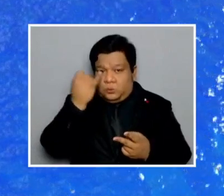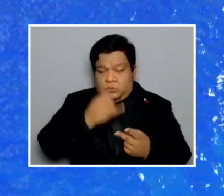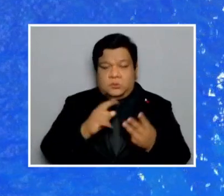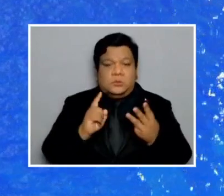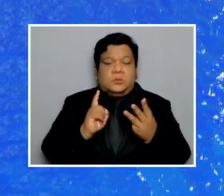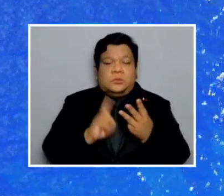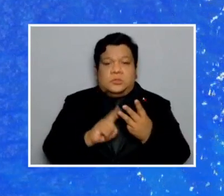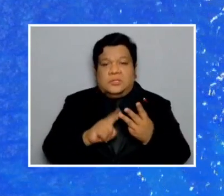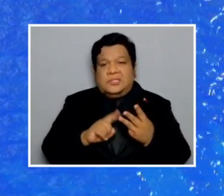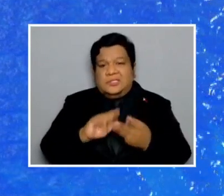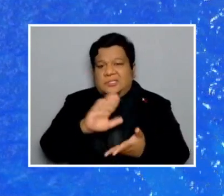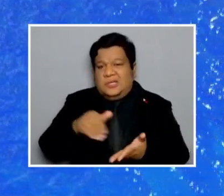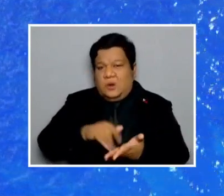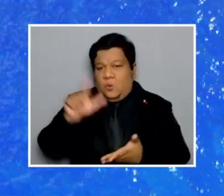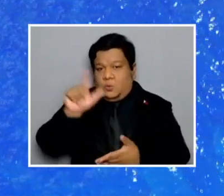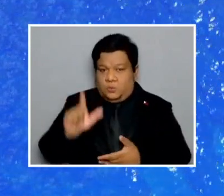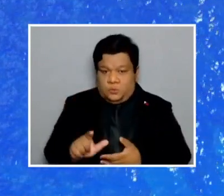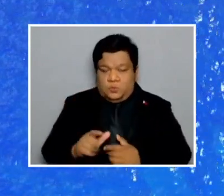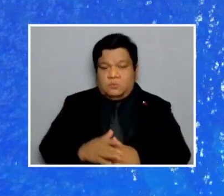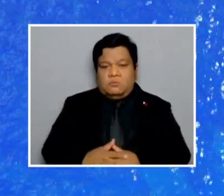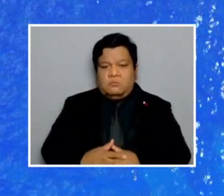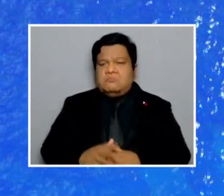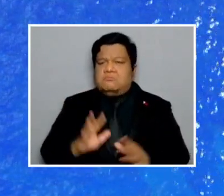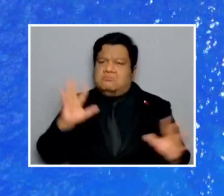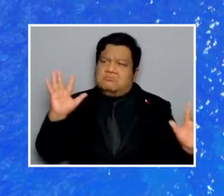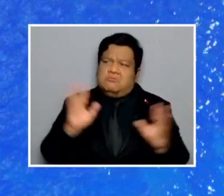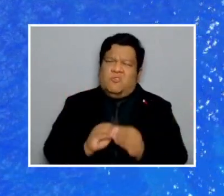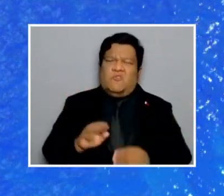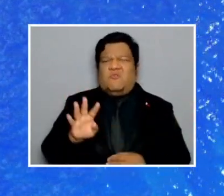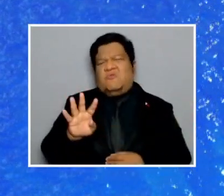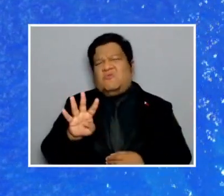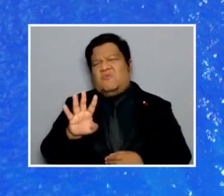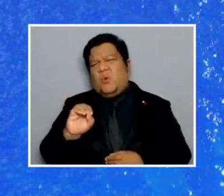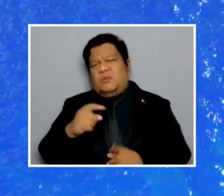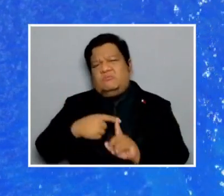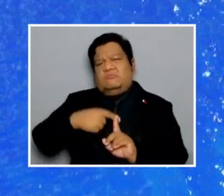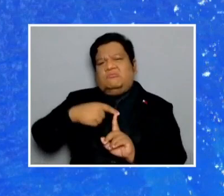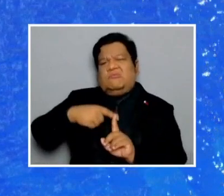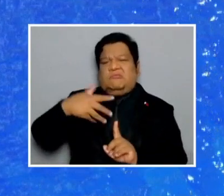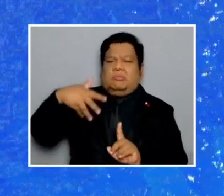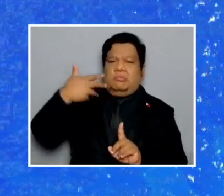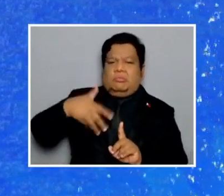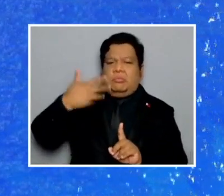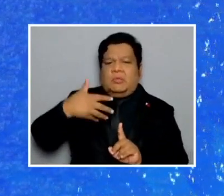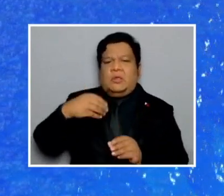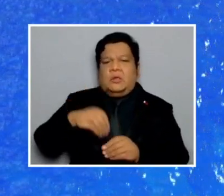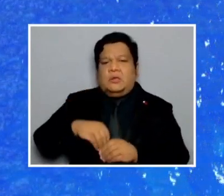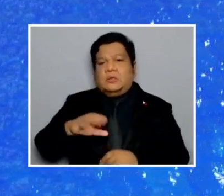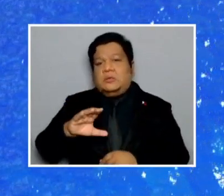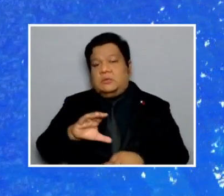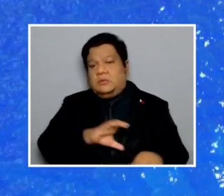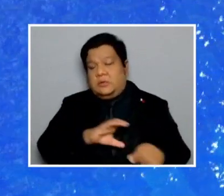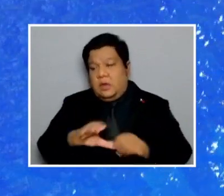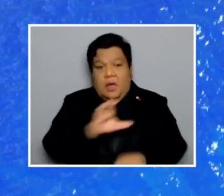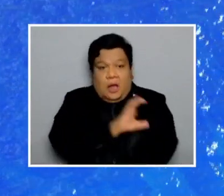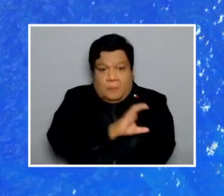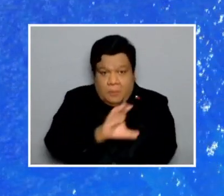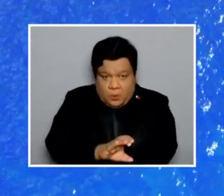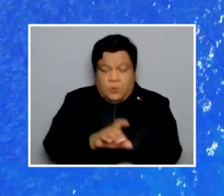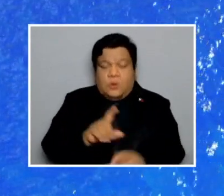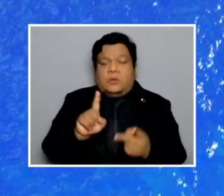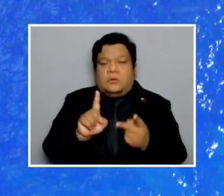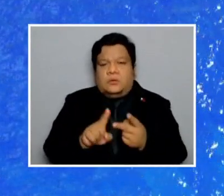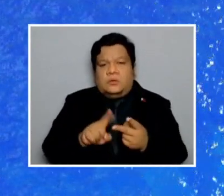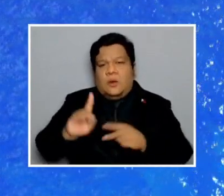Aabot po sa 40 degrees Celsius ang damang init sa Kabanatuan at sa Dagupan. Habang kapamilya, dalasan po